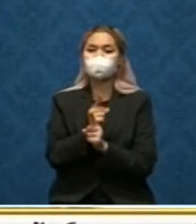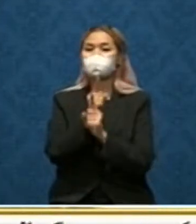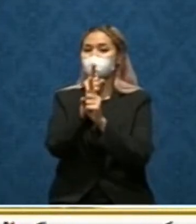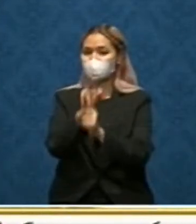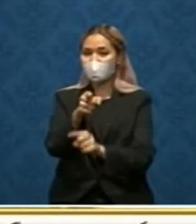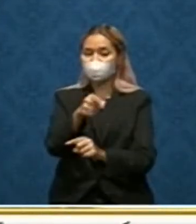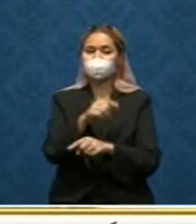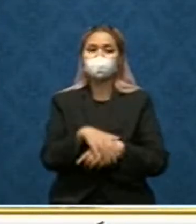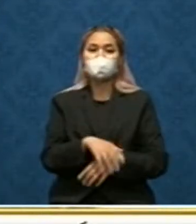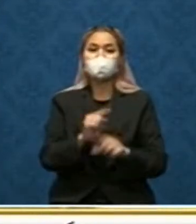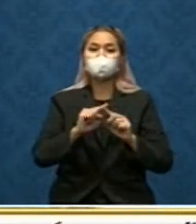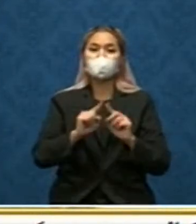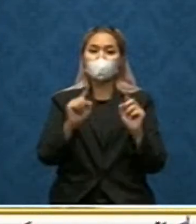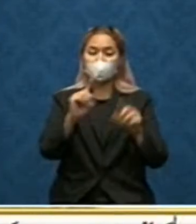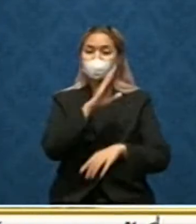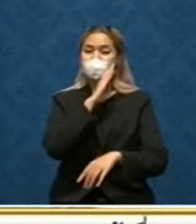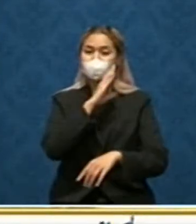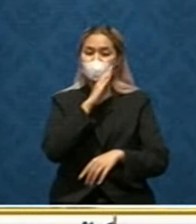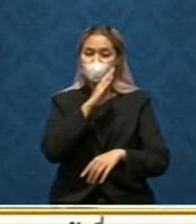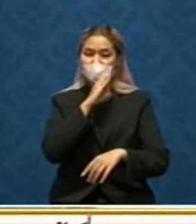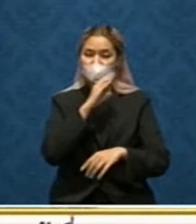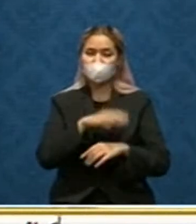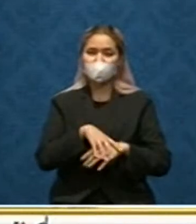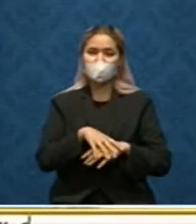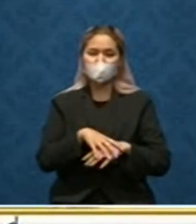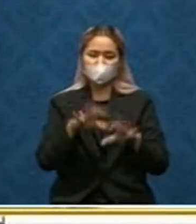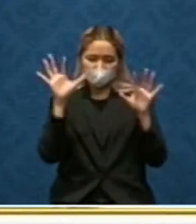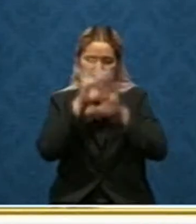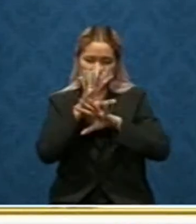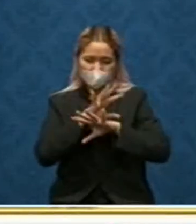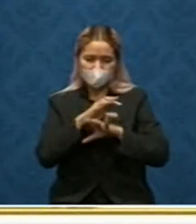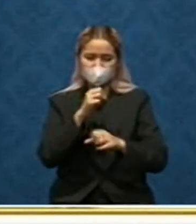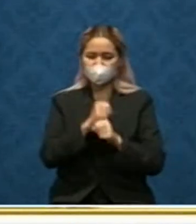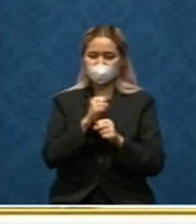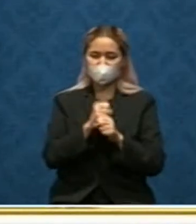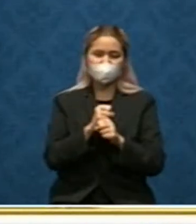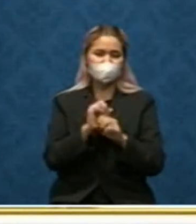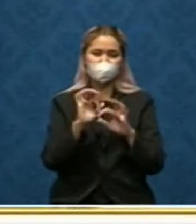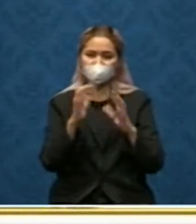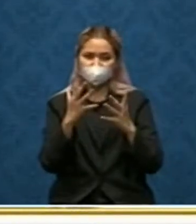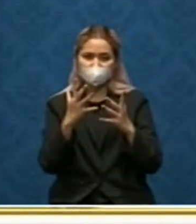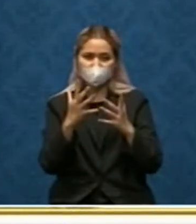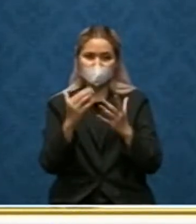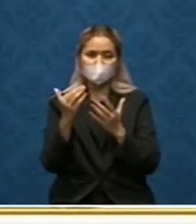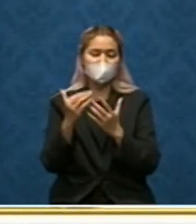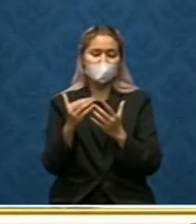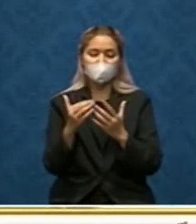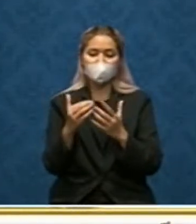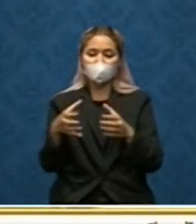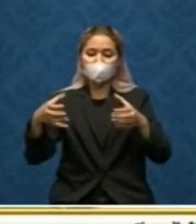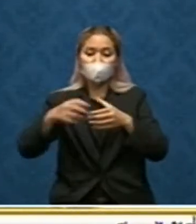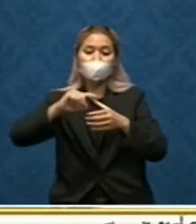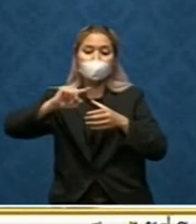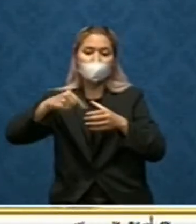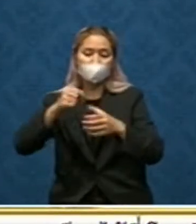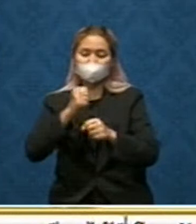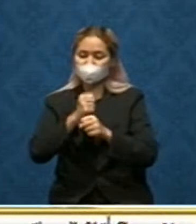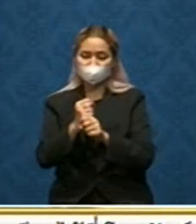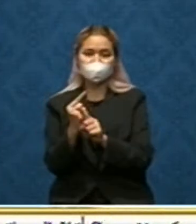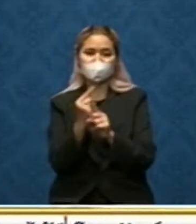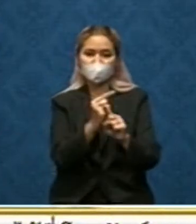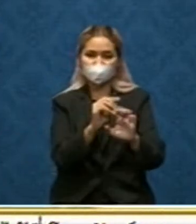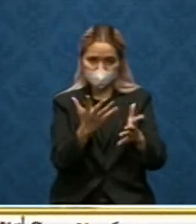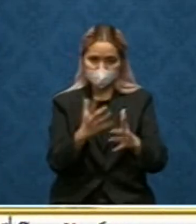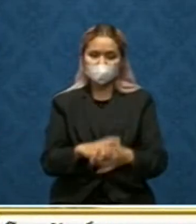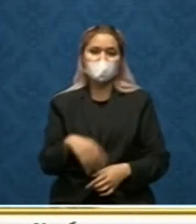แต่ถ้าหัวมันเกิน ลกน้ก็ผ่าน แดงสุปิฤฎ ท่านแสดงออก